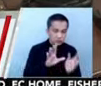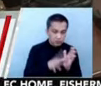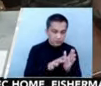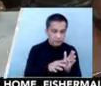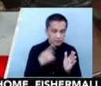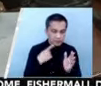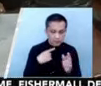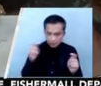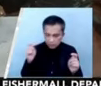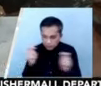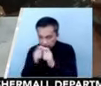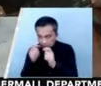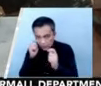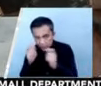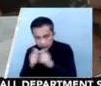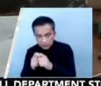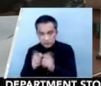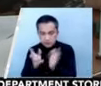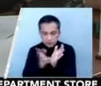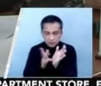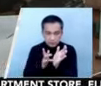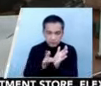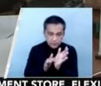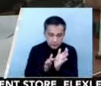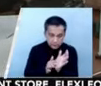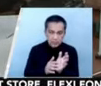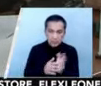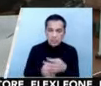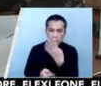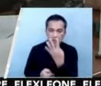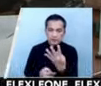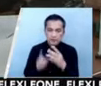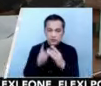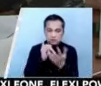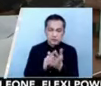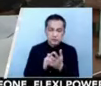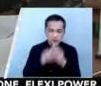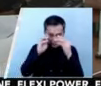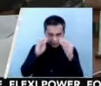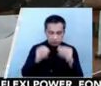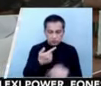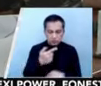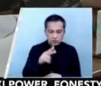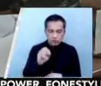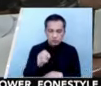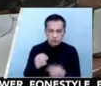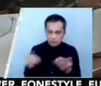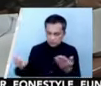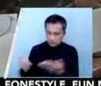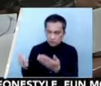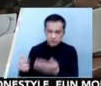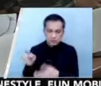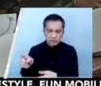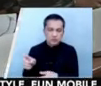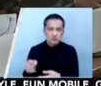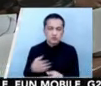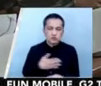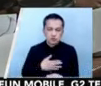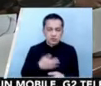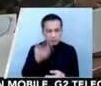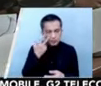na fingerprints. Apat na dokumento kasi ni Mayor Alice Go ang hawak nila ngayon. Kaya nais nilang alamin kung yun